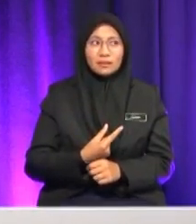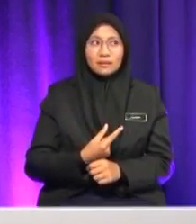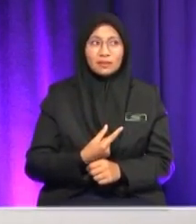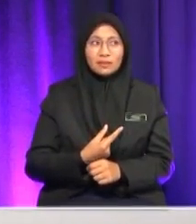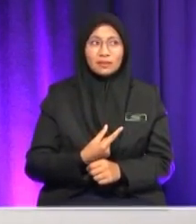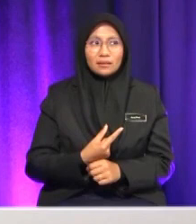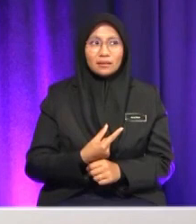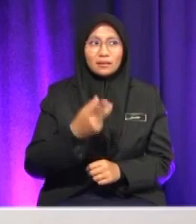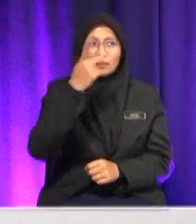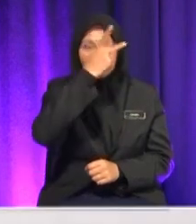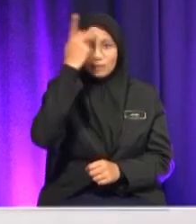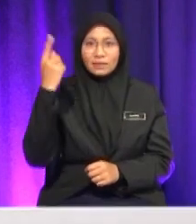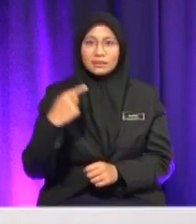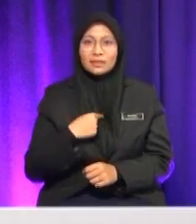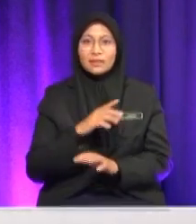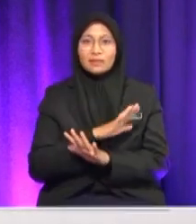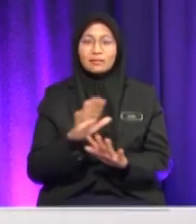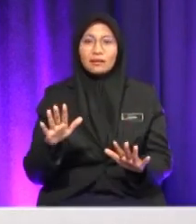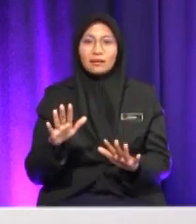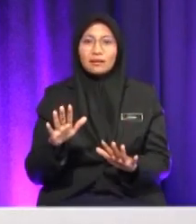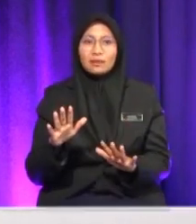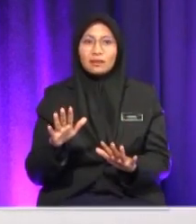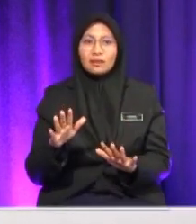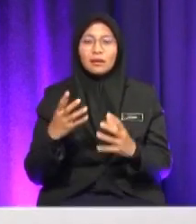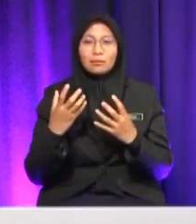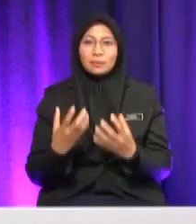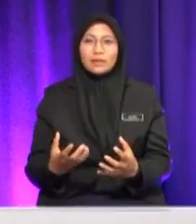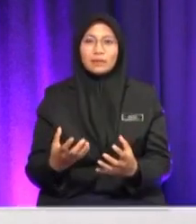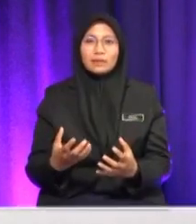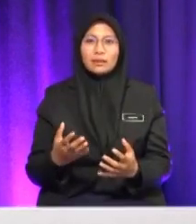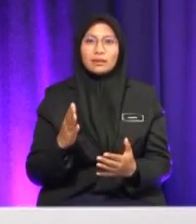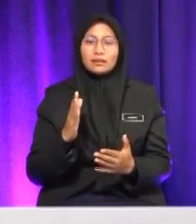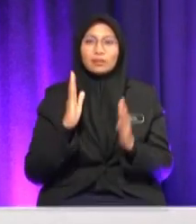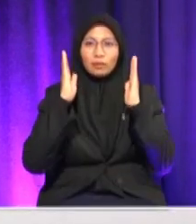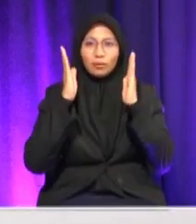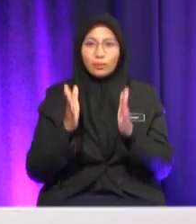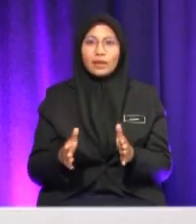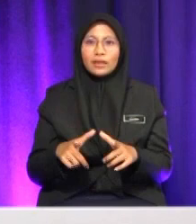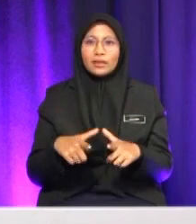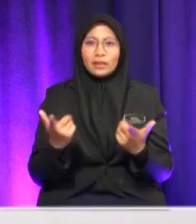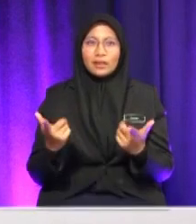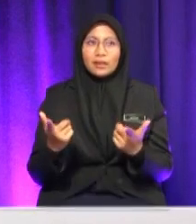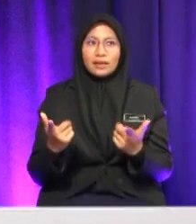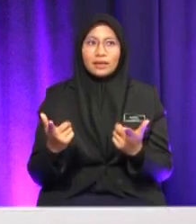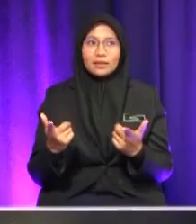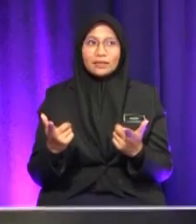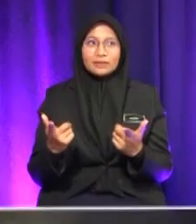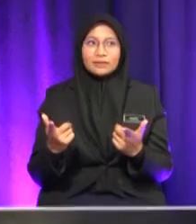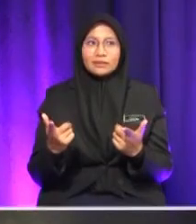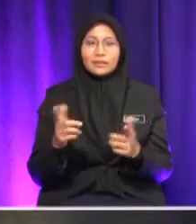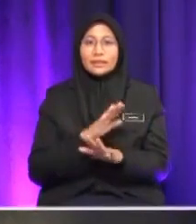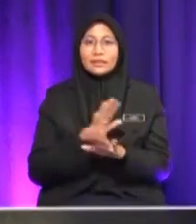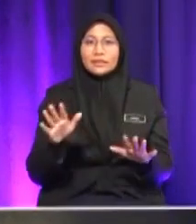tidak membebankan orang lain disebabkan oleh isu kewangan yang saya ada. Okey, Pritika berasa gembira kerana